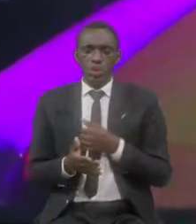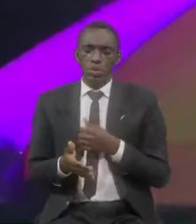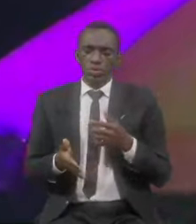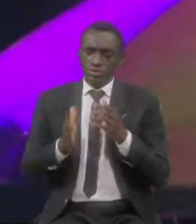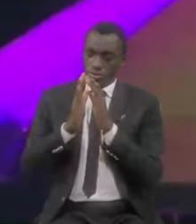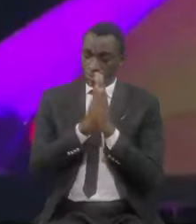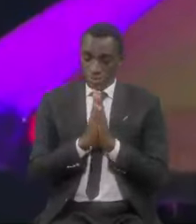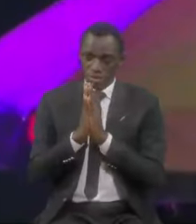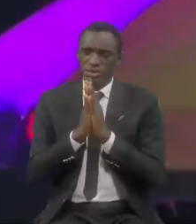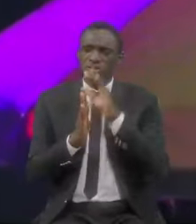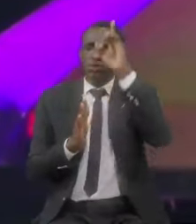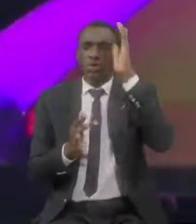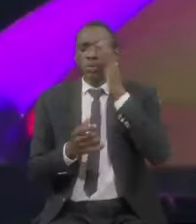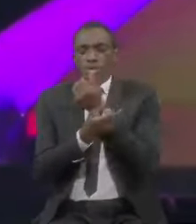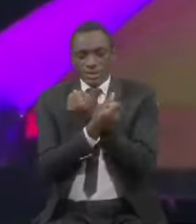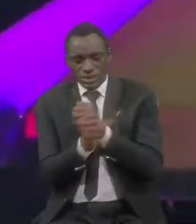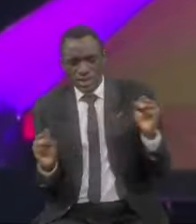Nous prions que tu sauves les âmes,